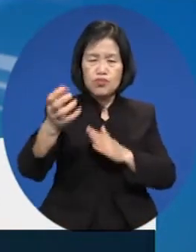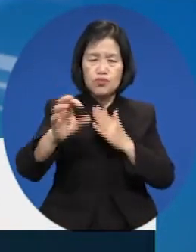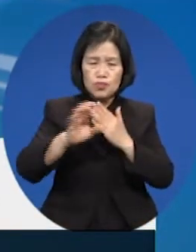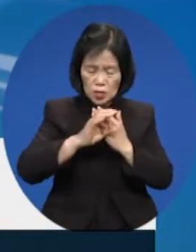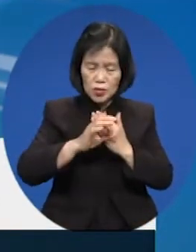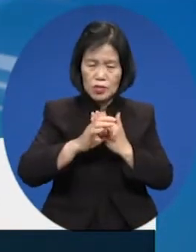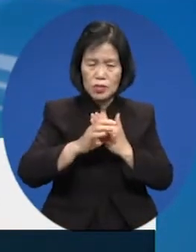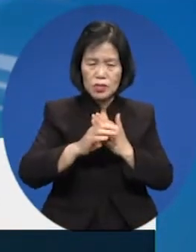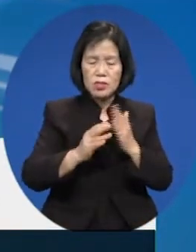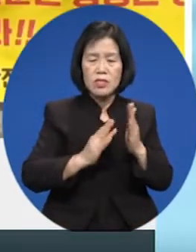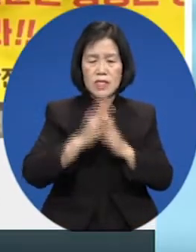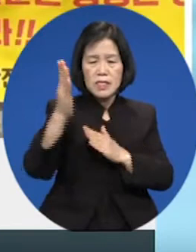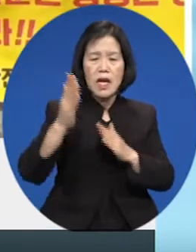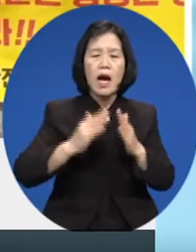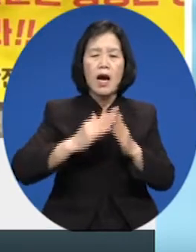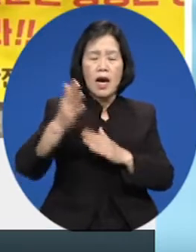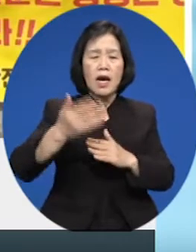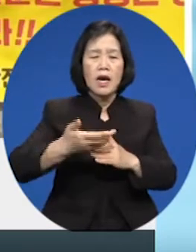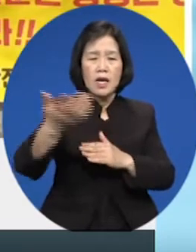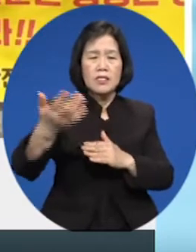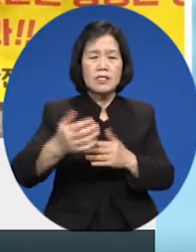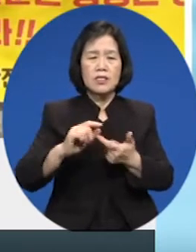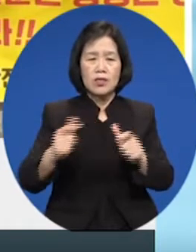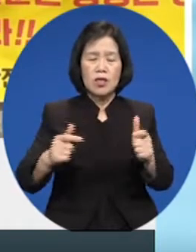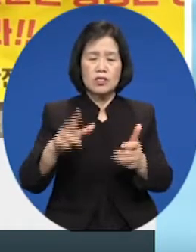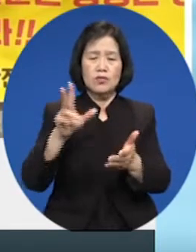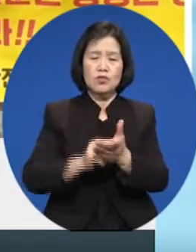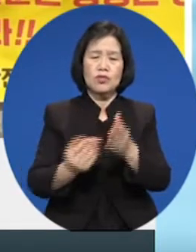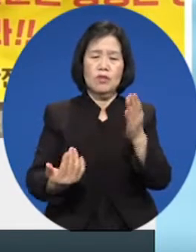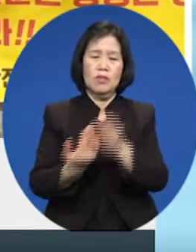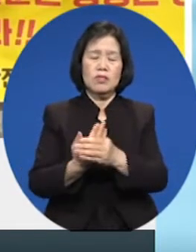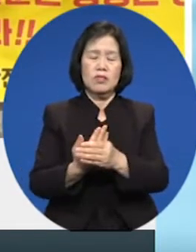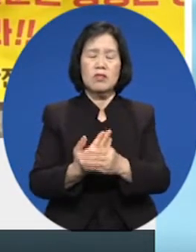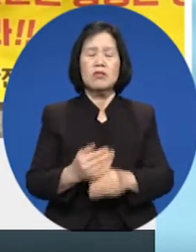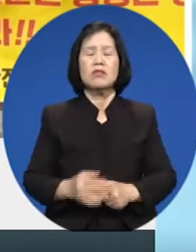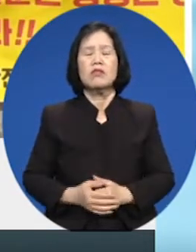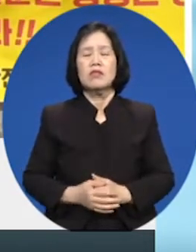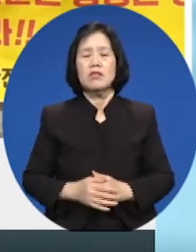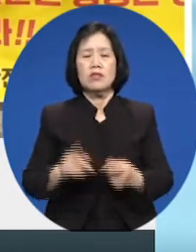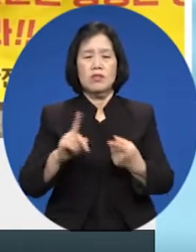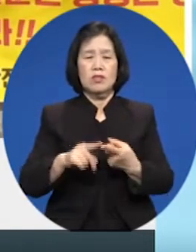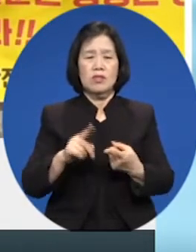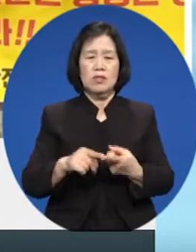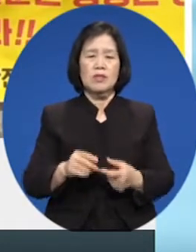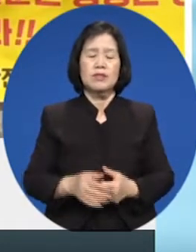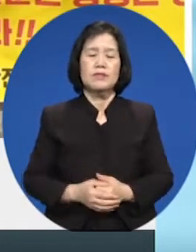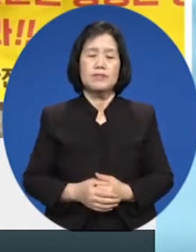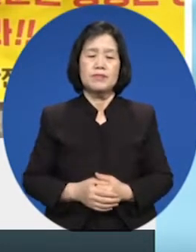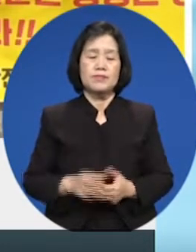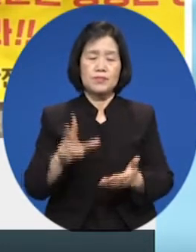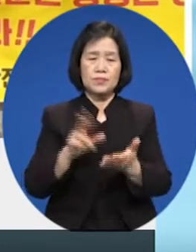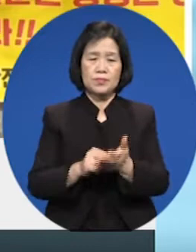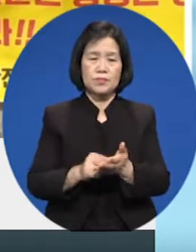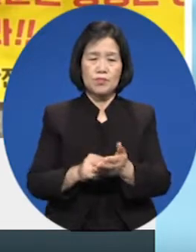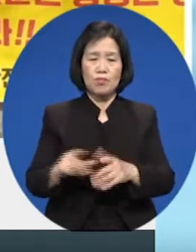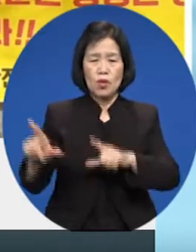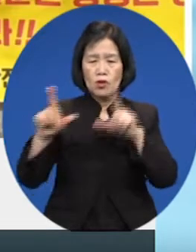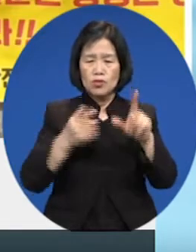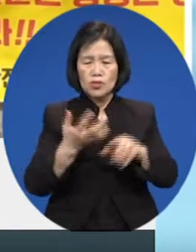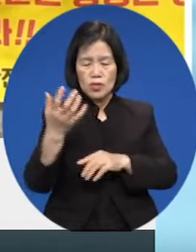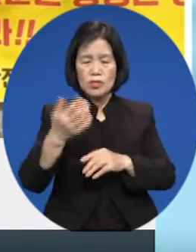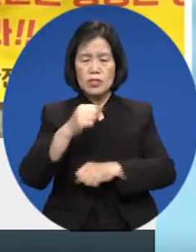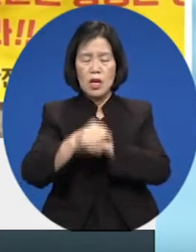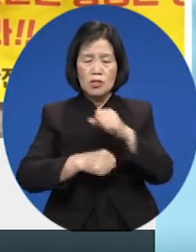없이 이사를 할 수밖에 없는 부분이고 여러 가지 부분이 문제점이 발생하지 않습니까? 이 부분 때문에 그런 것 같습니다. 그리고 이 거주 전의 자유와